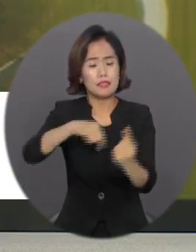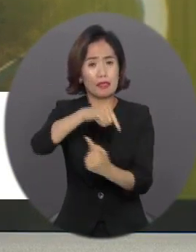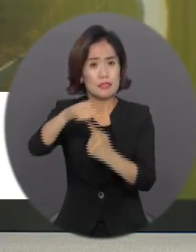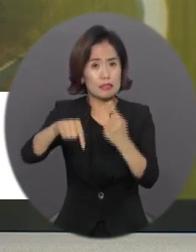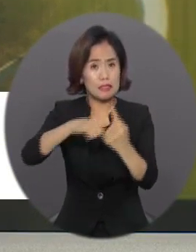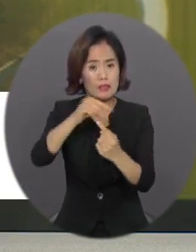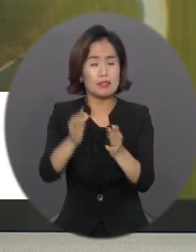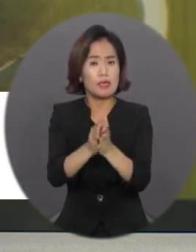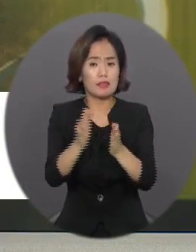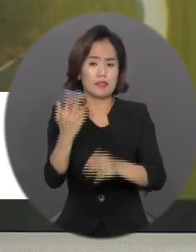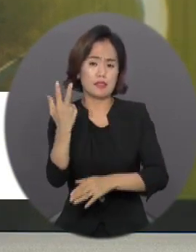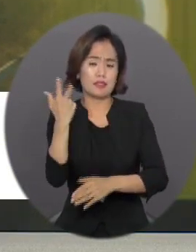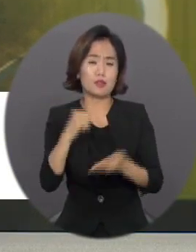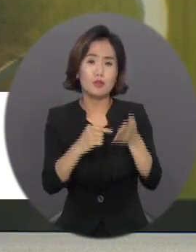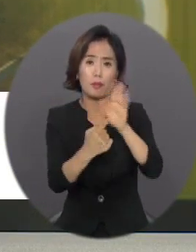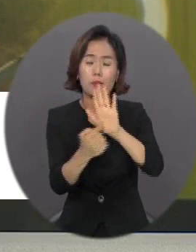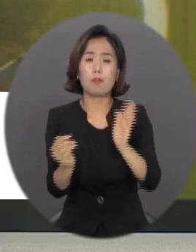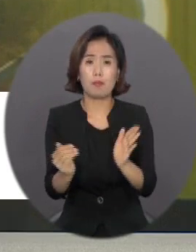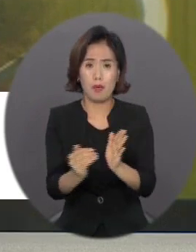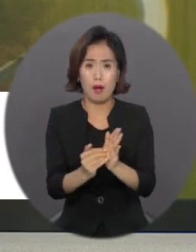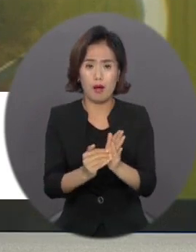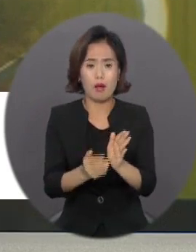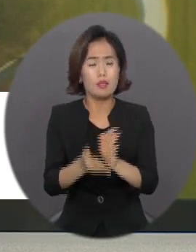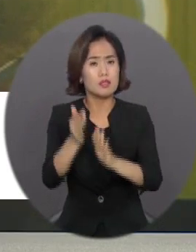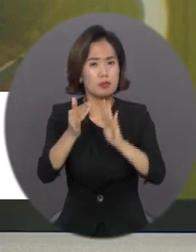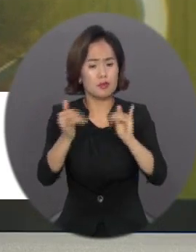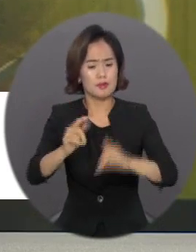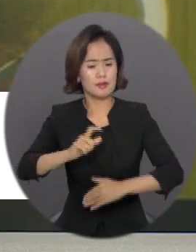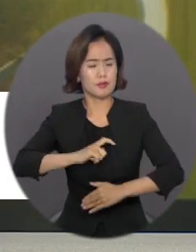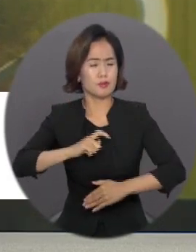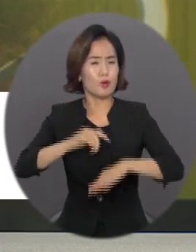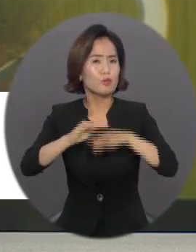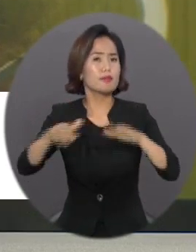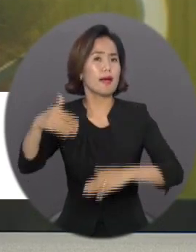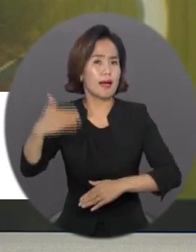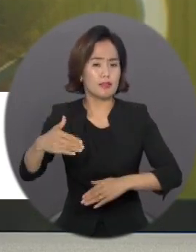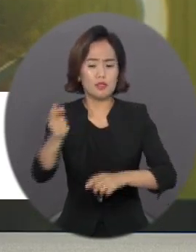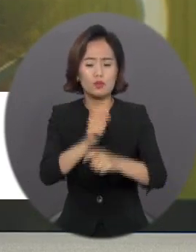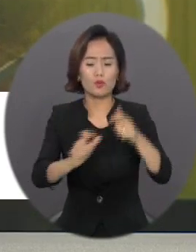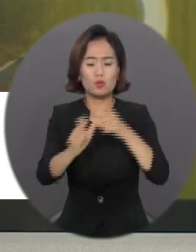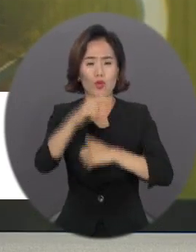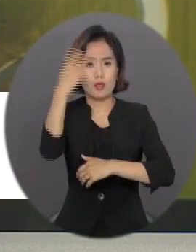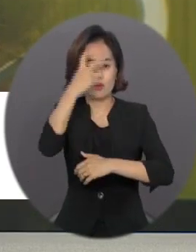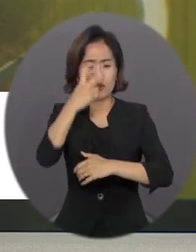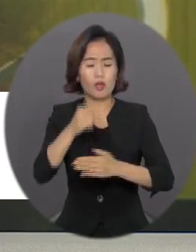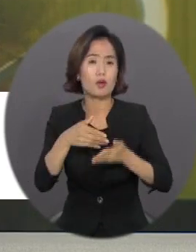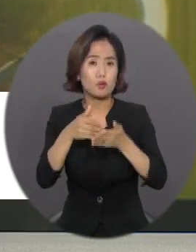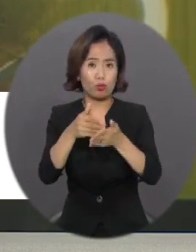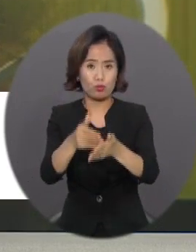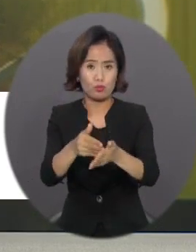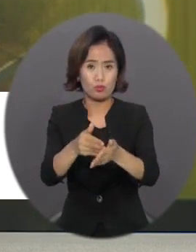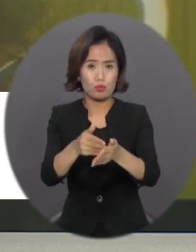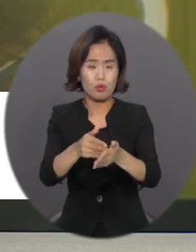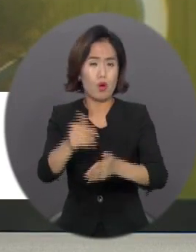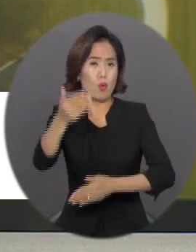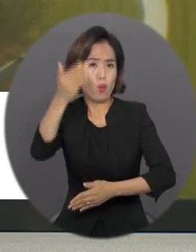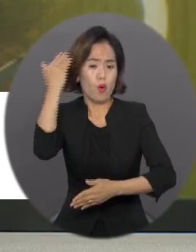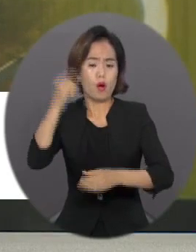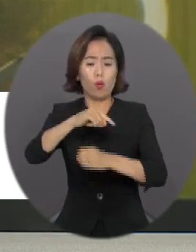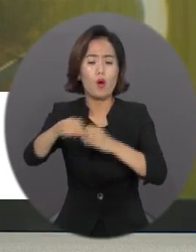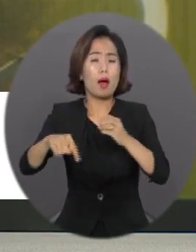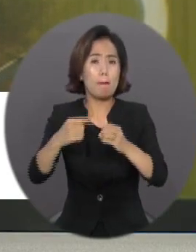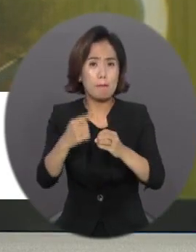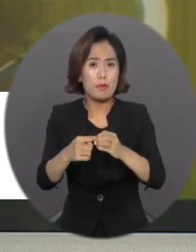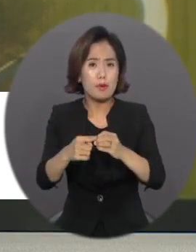소식 지난주 전해드렸죠. 주민들은 의혹이 풀리지 않았다며 추가 조사를 요구하고 나섰는데요. 과거